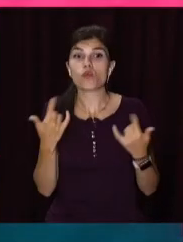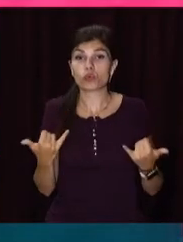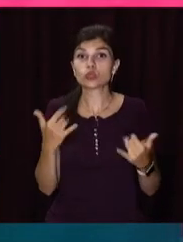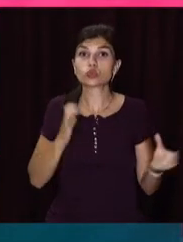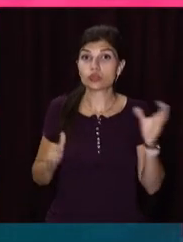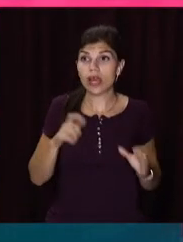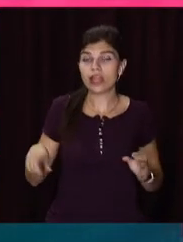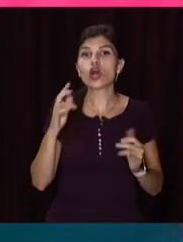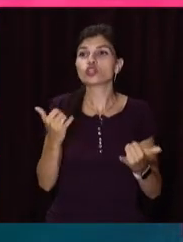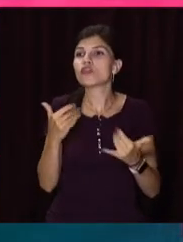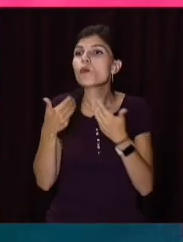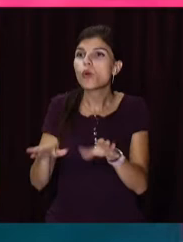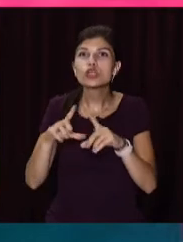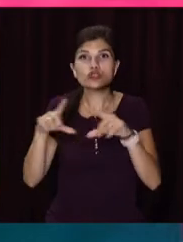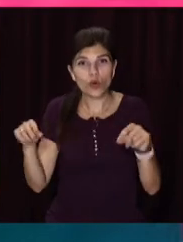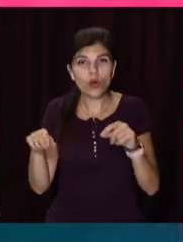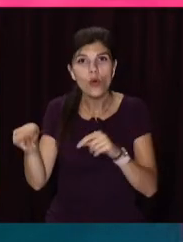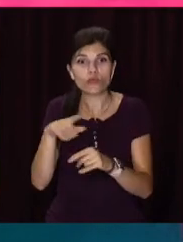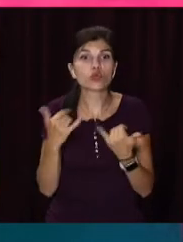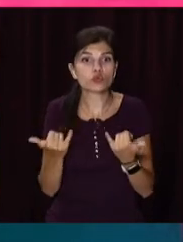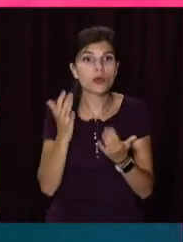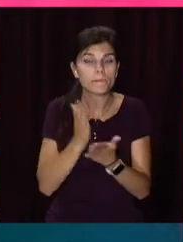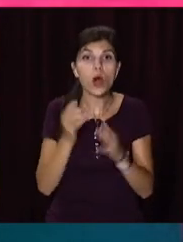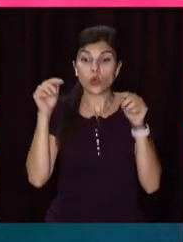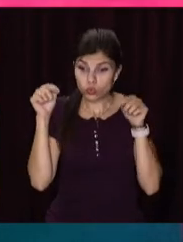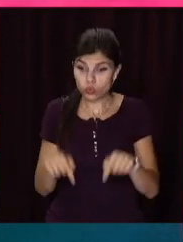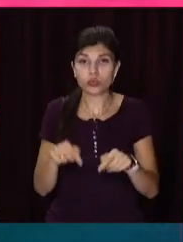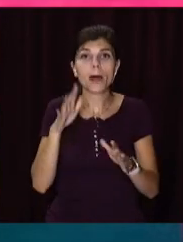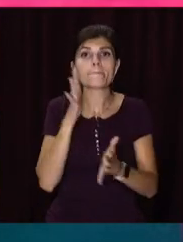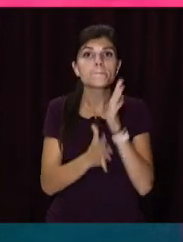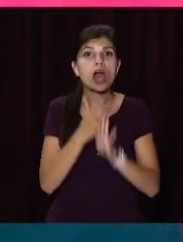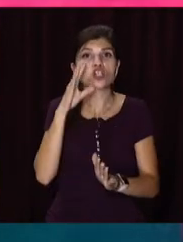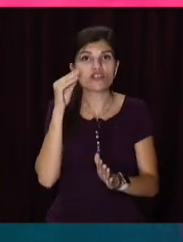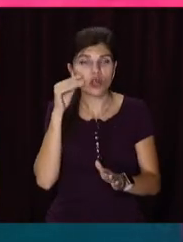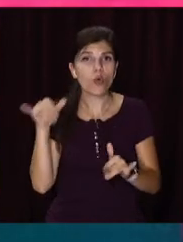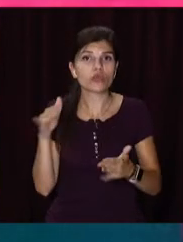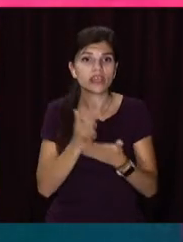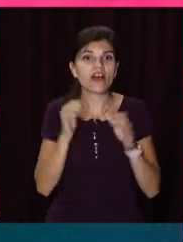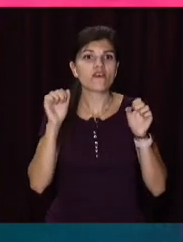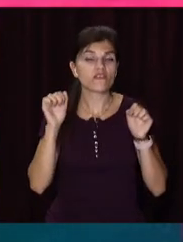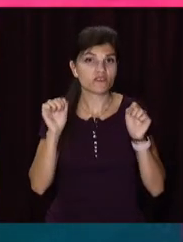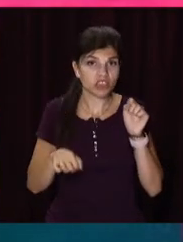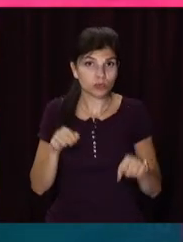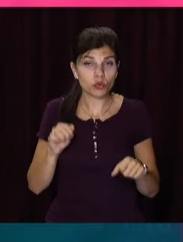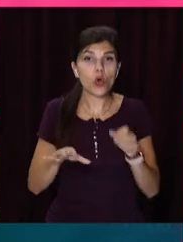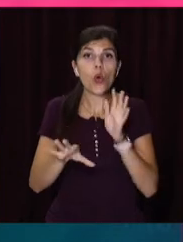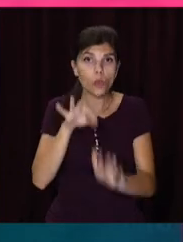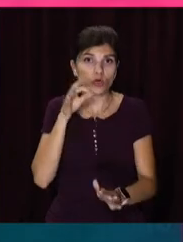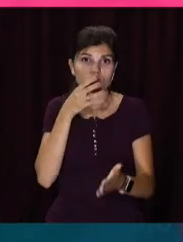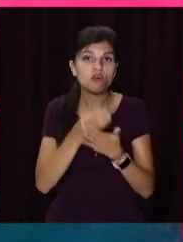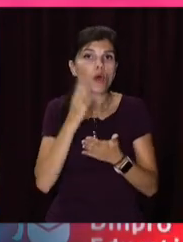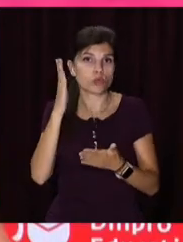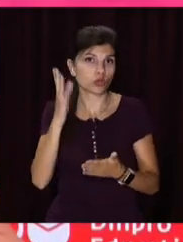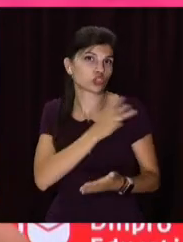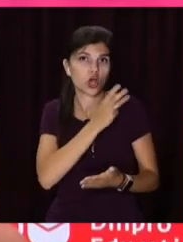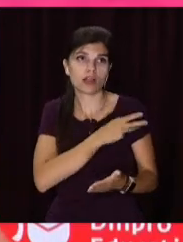сьогоднішні випускники шкіл мають сьогодні тут, парку Шевченка, можливість просто неба обрати своє